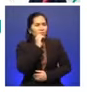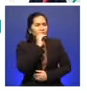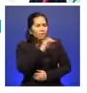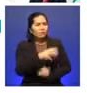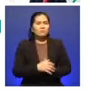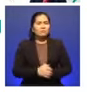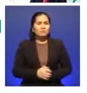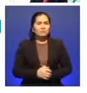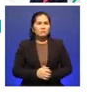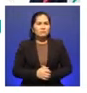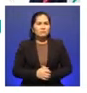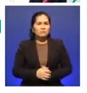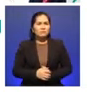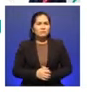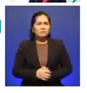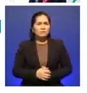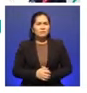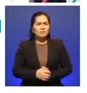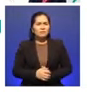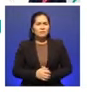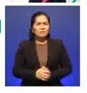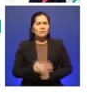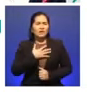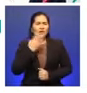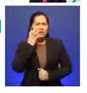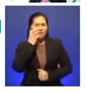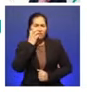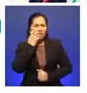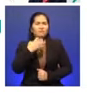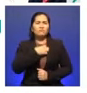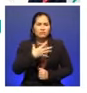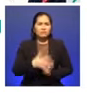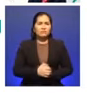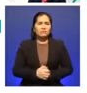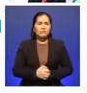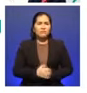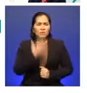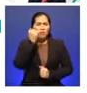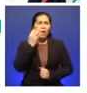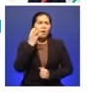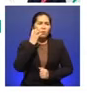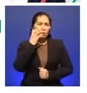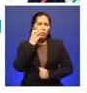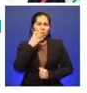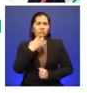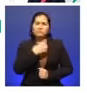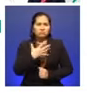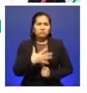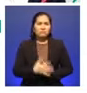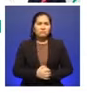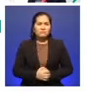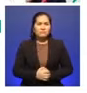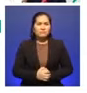ดนั้นคือผมไม่อยากเจอกับความทรมานจากการปวดฟันต่อไปอีกแล้